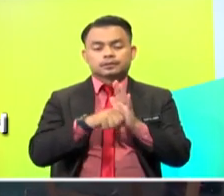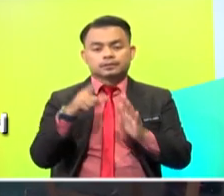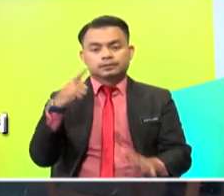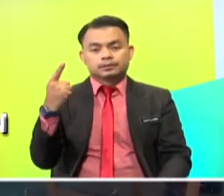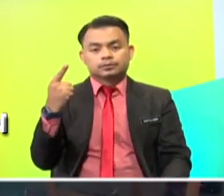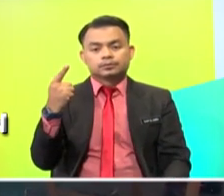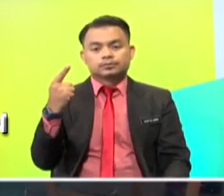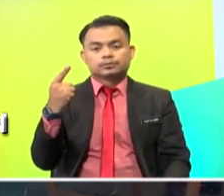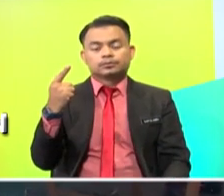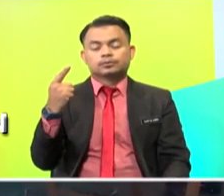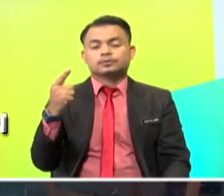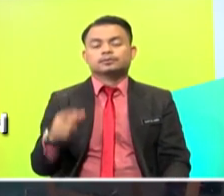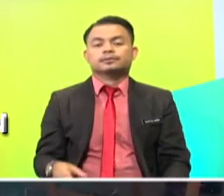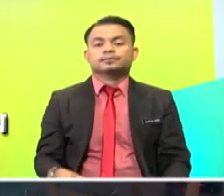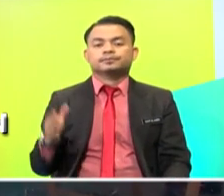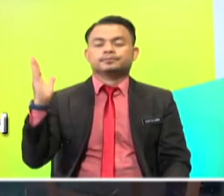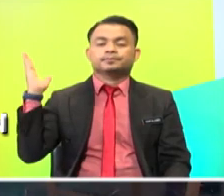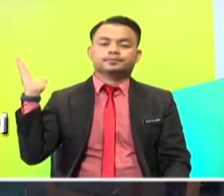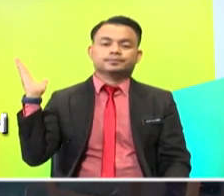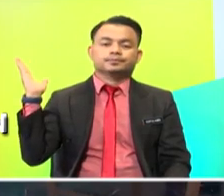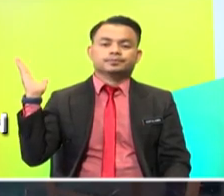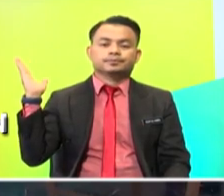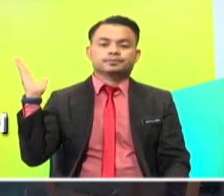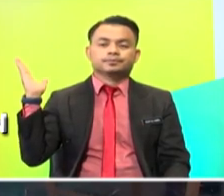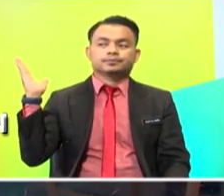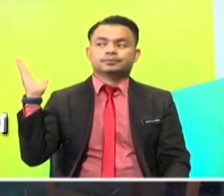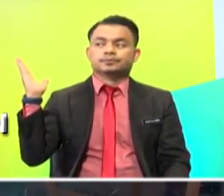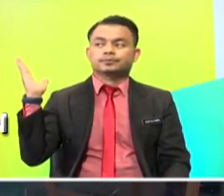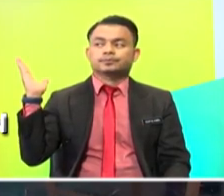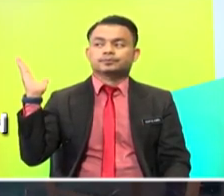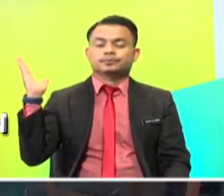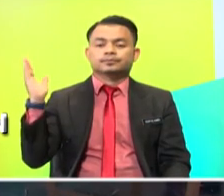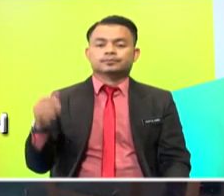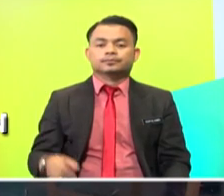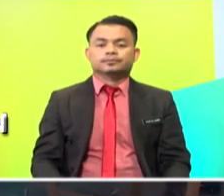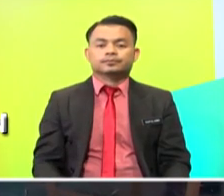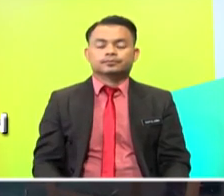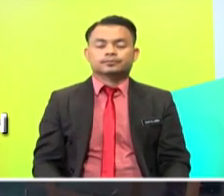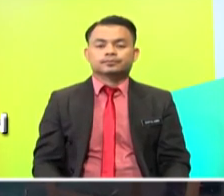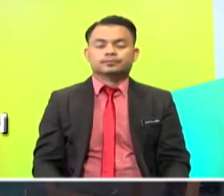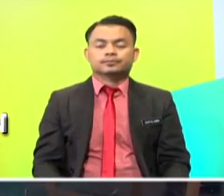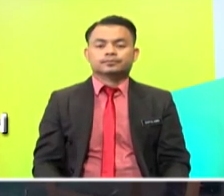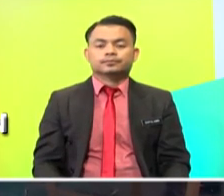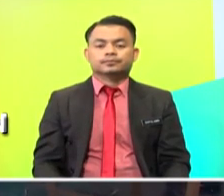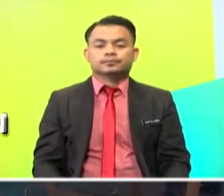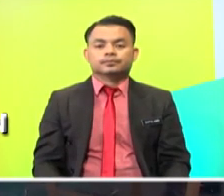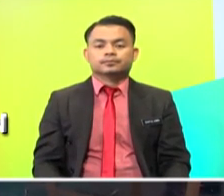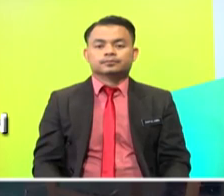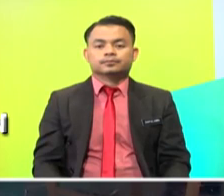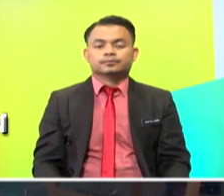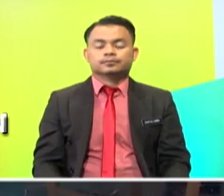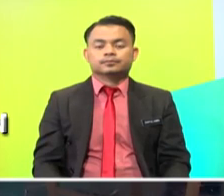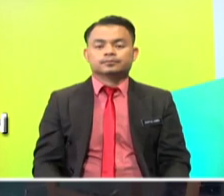jadi bungalawang bunga cengkeh ah itulah anak buah kari itu cewek gue betul